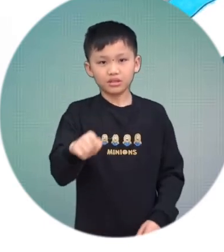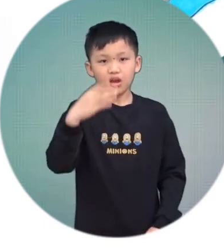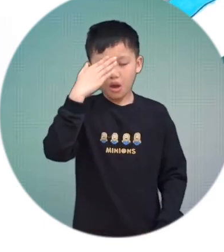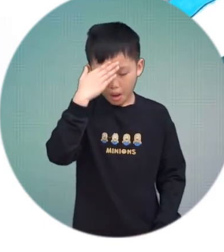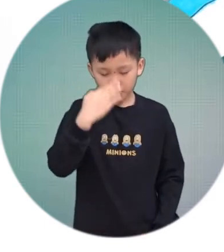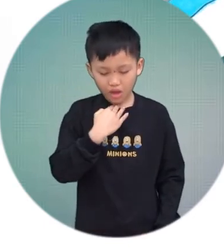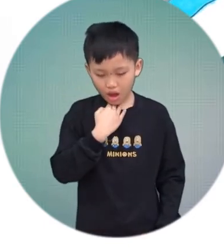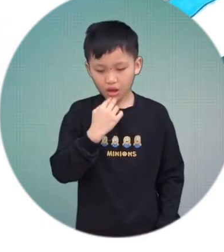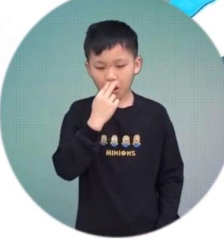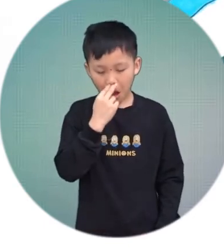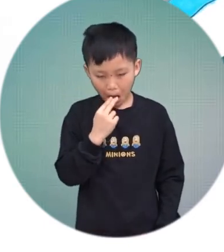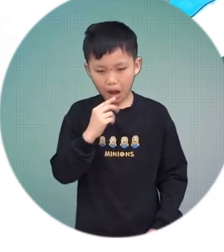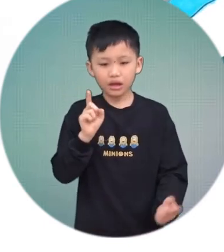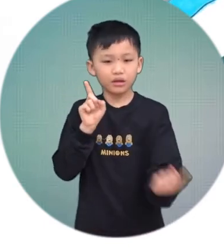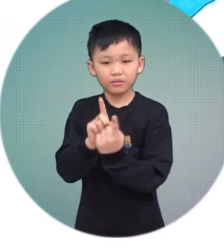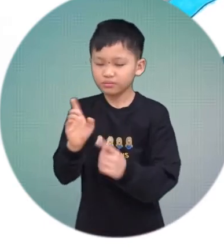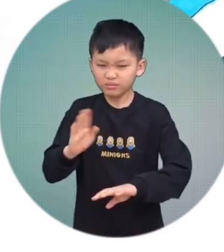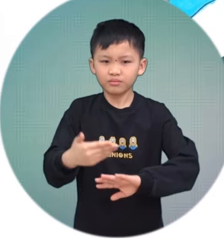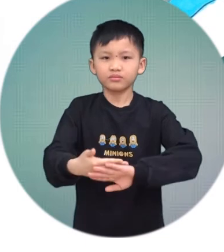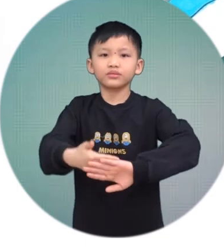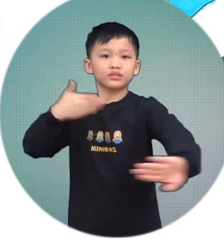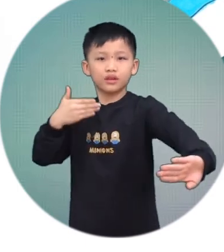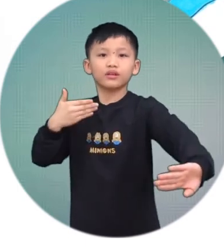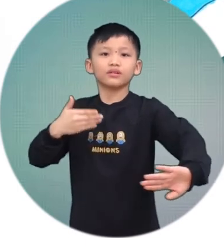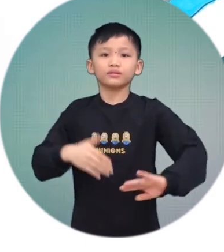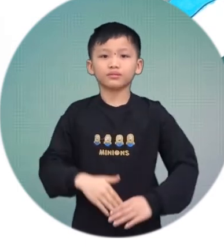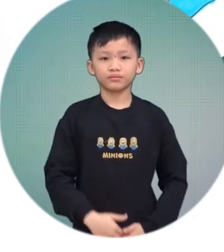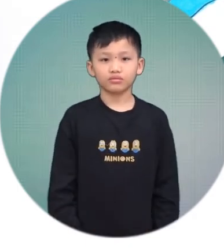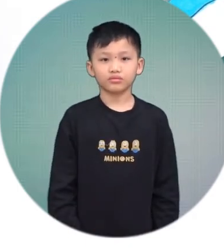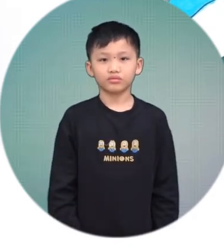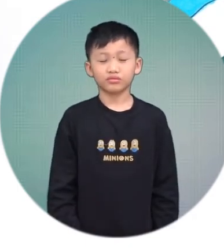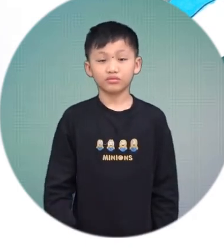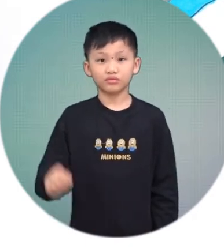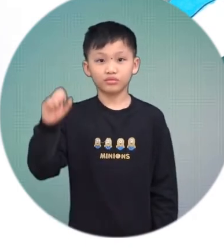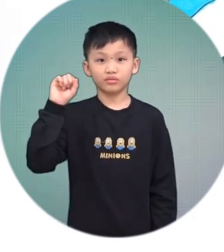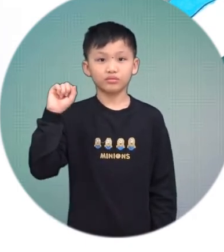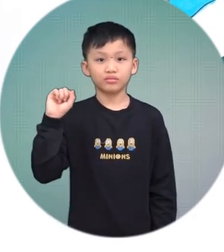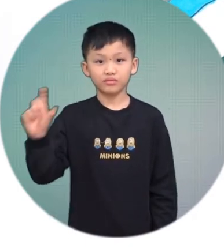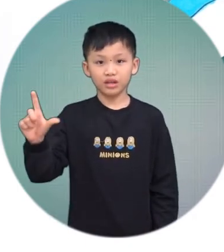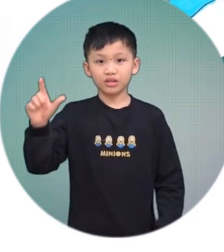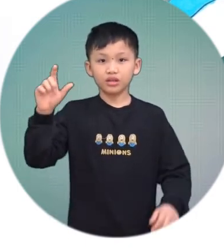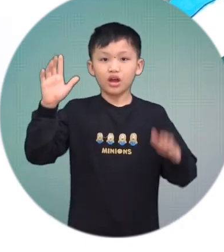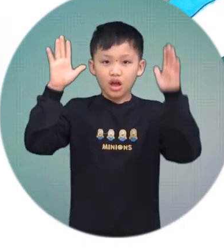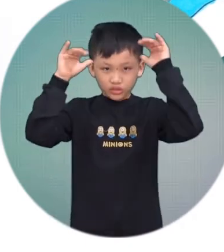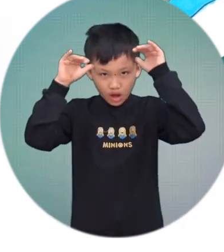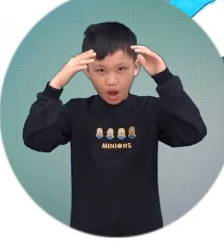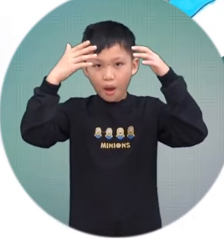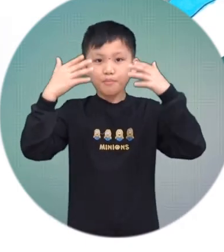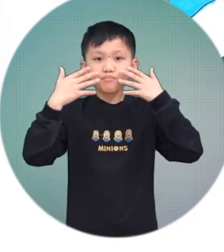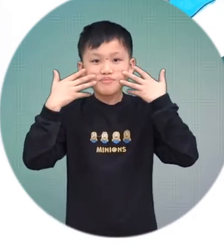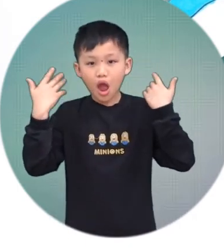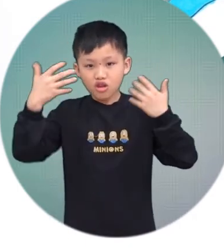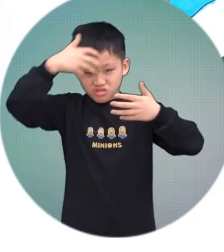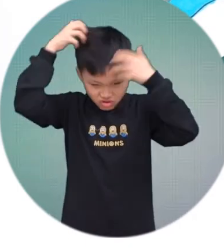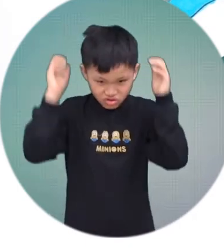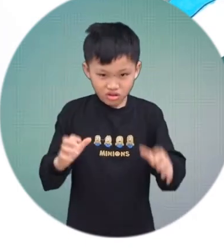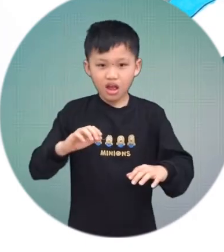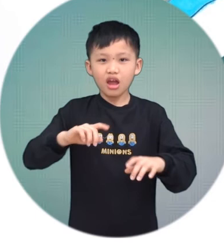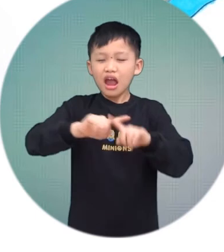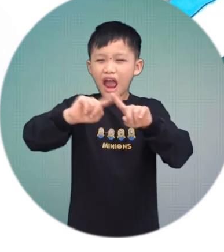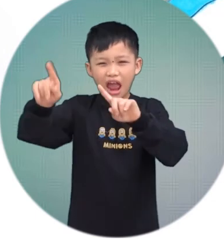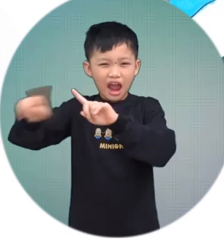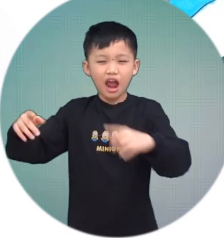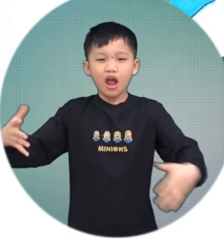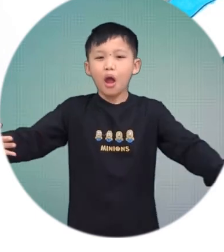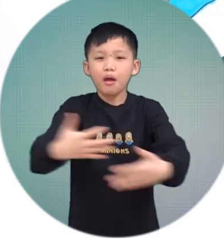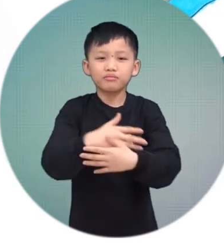6. Tránh tiếp xúc với người đang có dấu hiệu sốt hoặc ho, khó thở. 7. Hạn chế tiếp xúc trực tiếp với vật nuôi